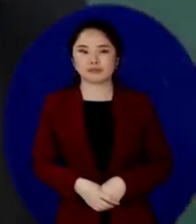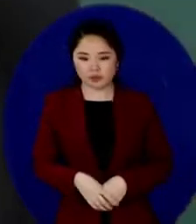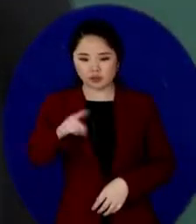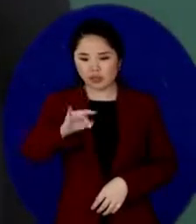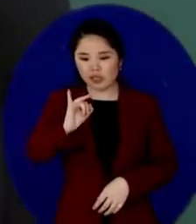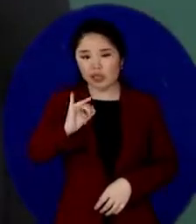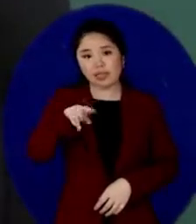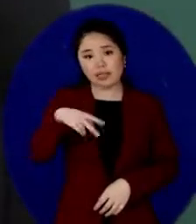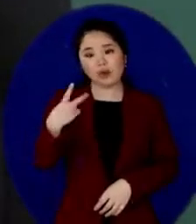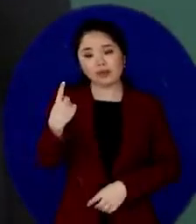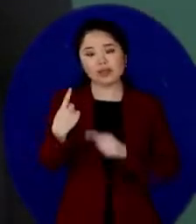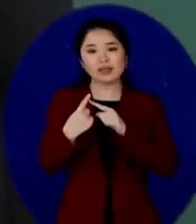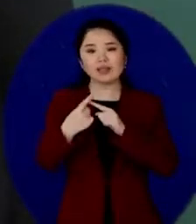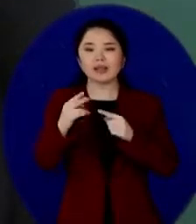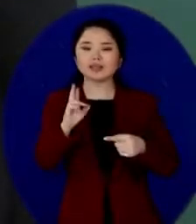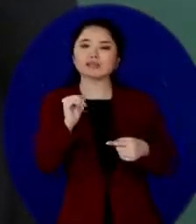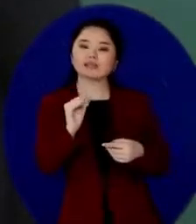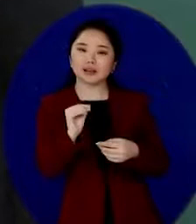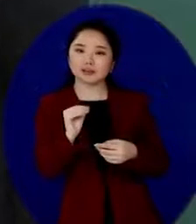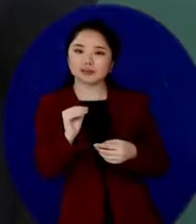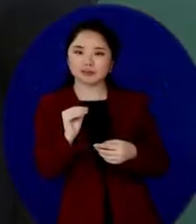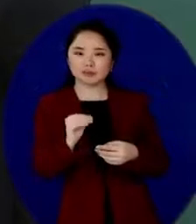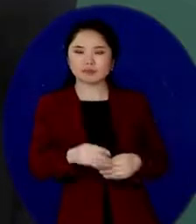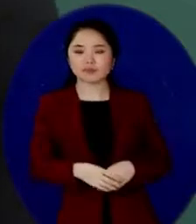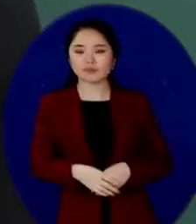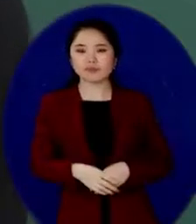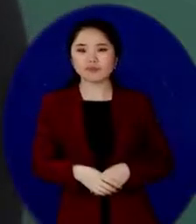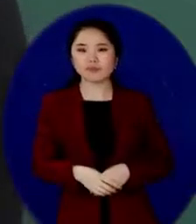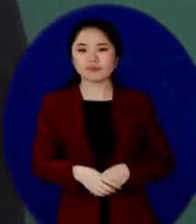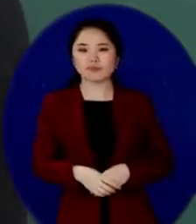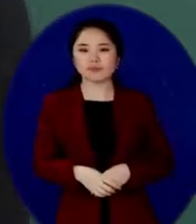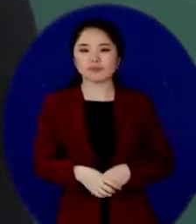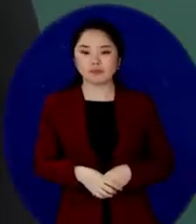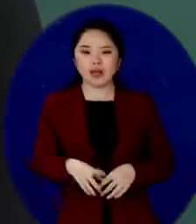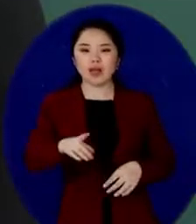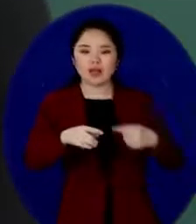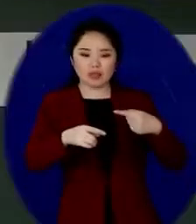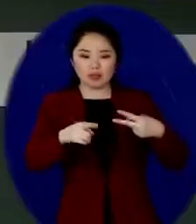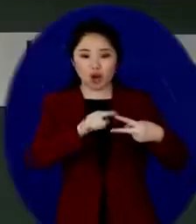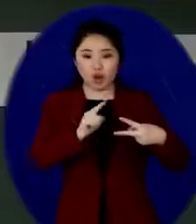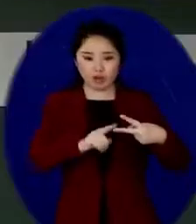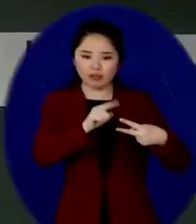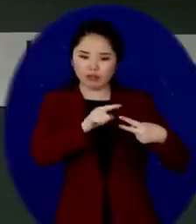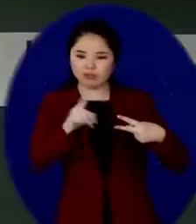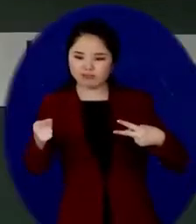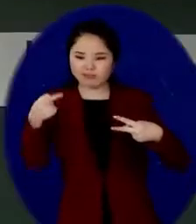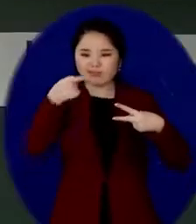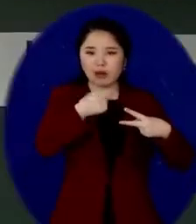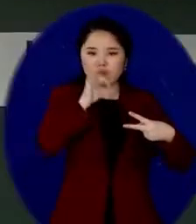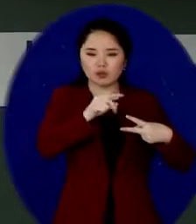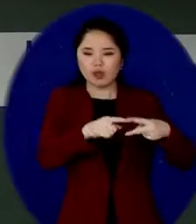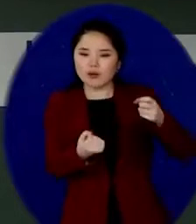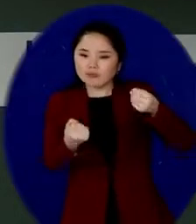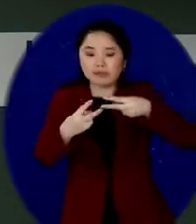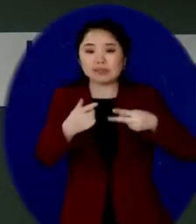үлдсэн 1 хавтанг одоо аль хэсэгт хийх вэ? Хэрвээ 1-дүгээр хэсэгт хийчих юм бол тэнцүү гарах